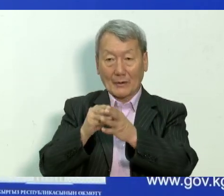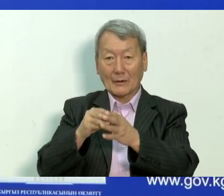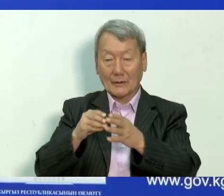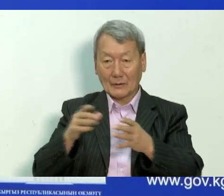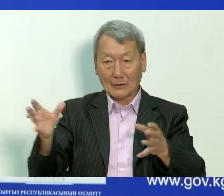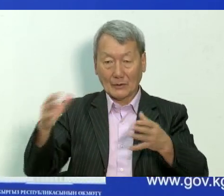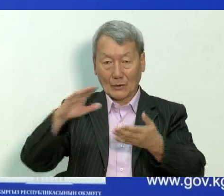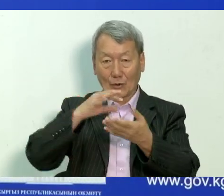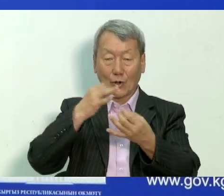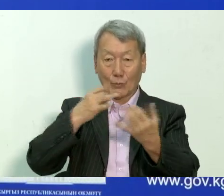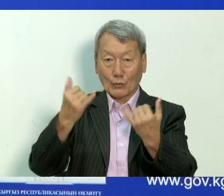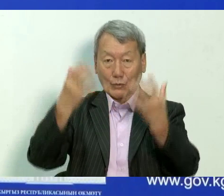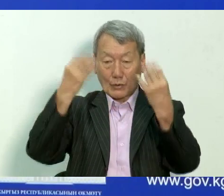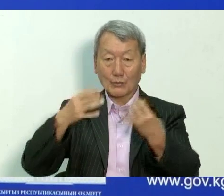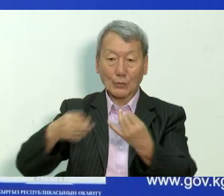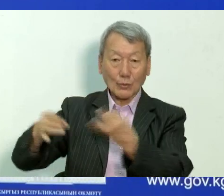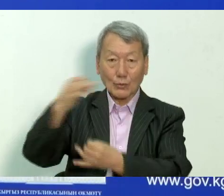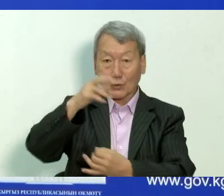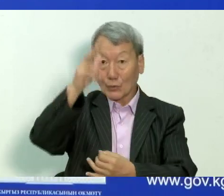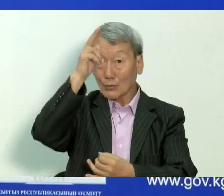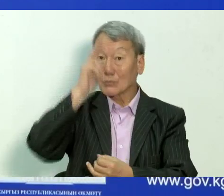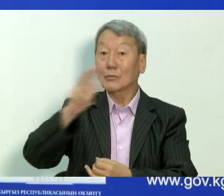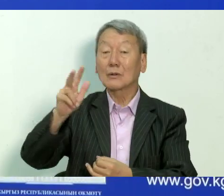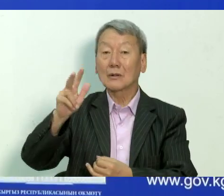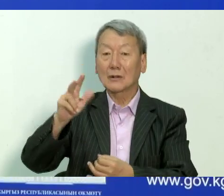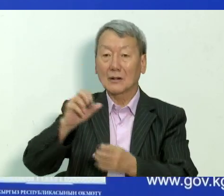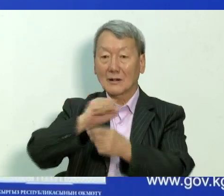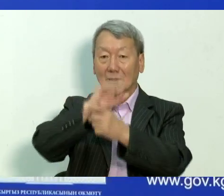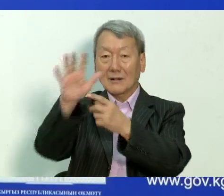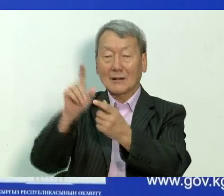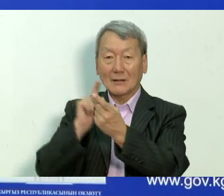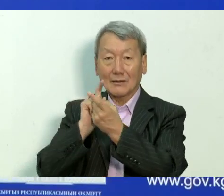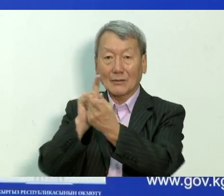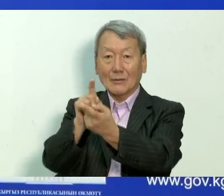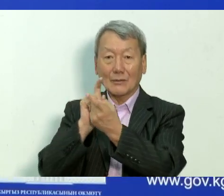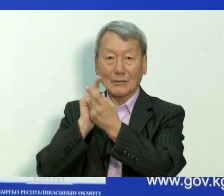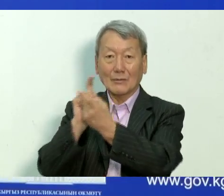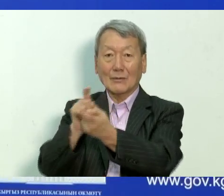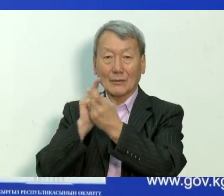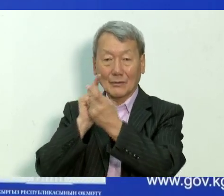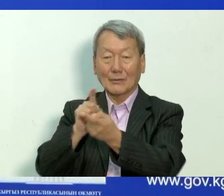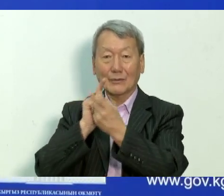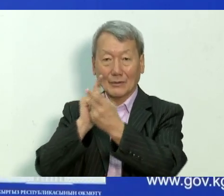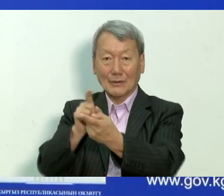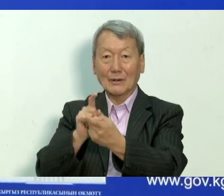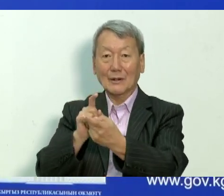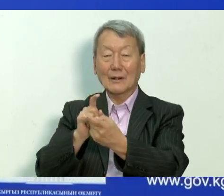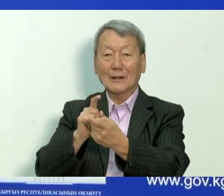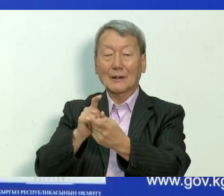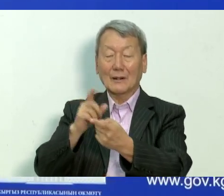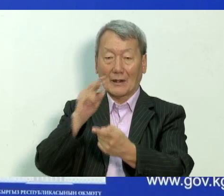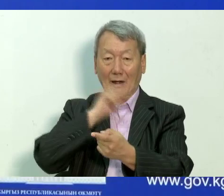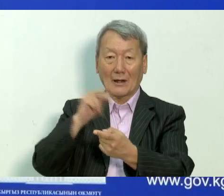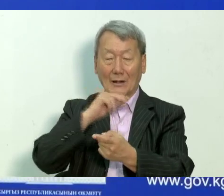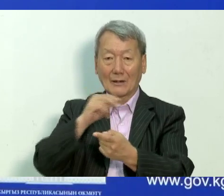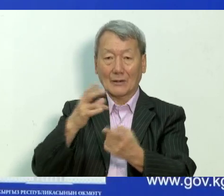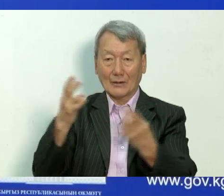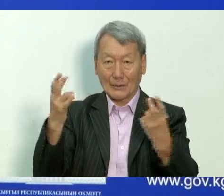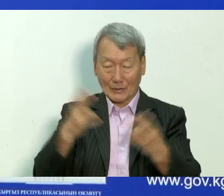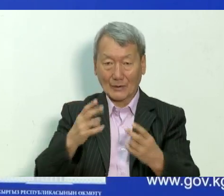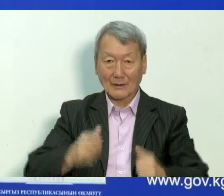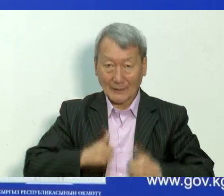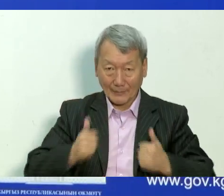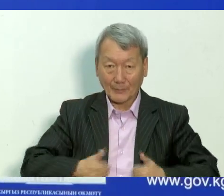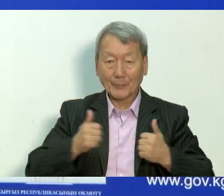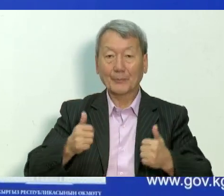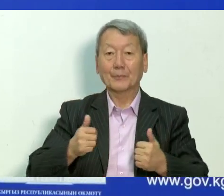кылып, бүгүнкү күндө 3 айдан бери коронавирус менен күрөшүү ишинде тынымсыз эмгектенип